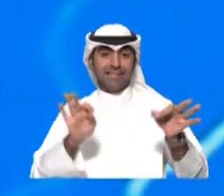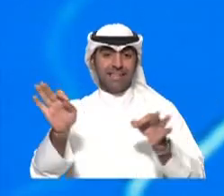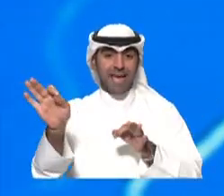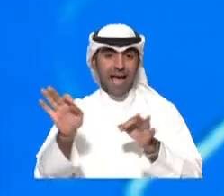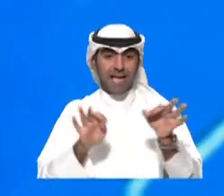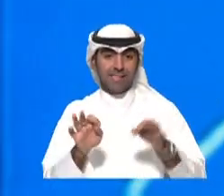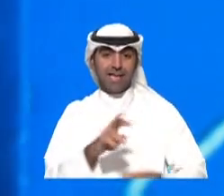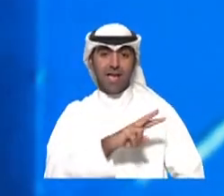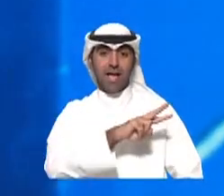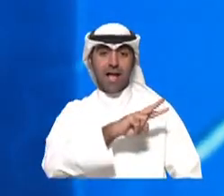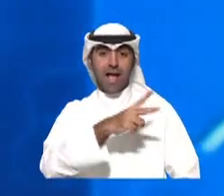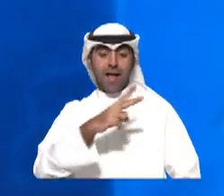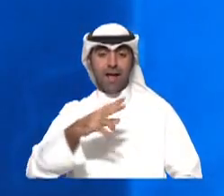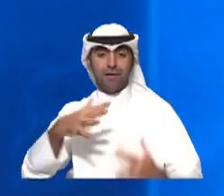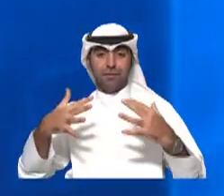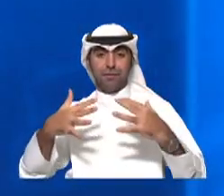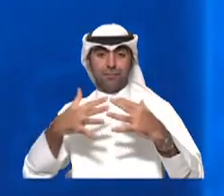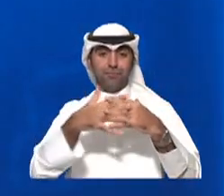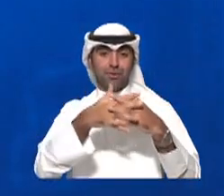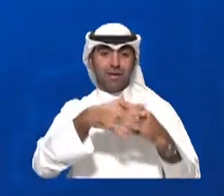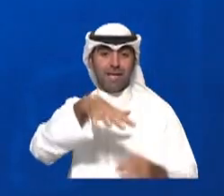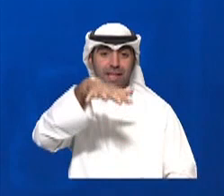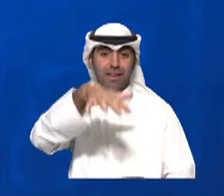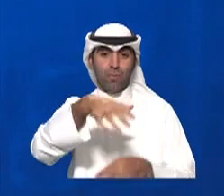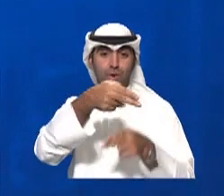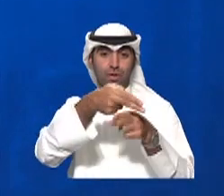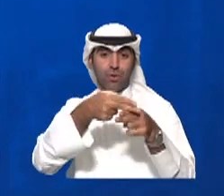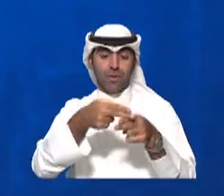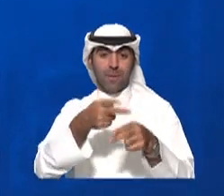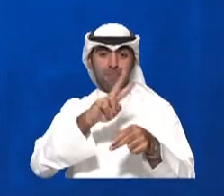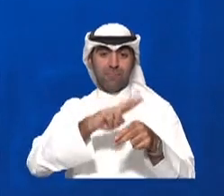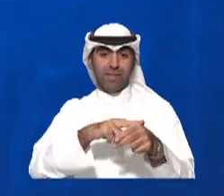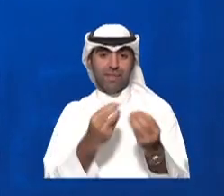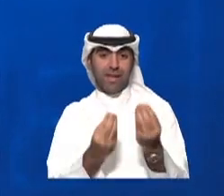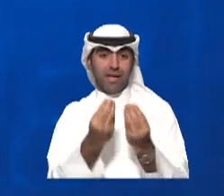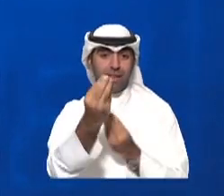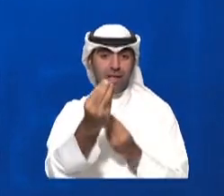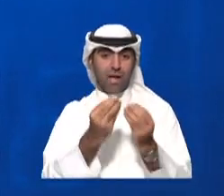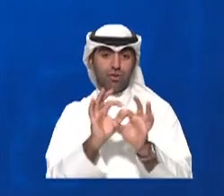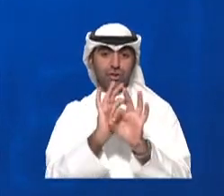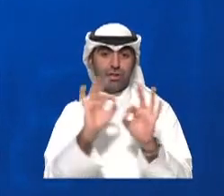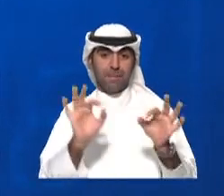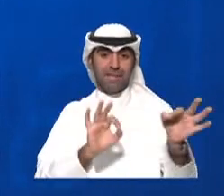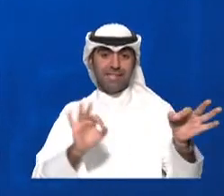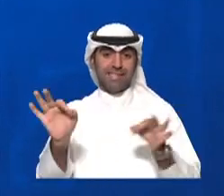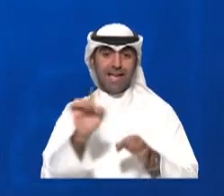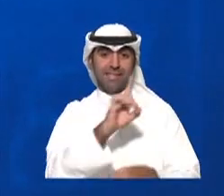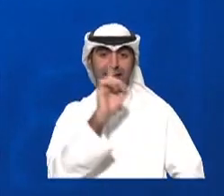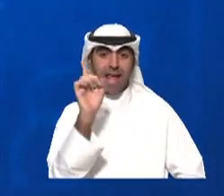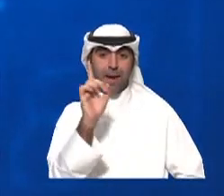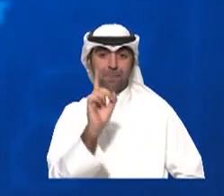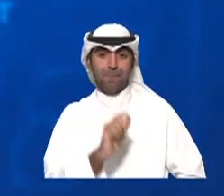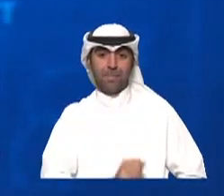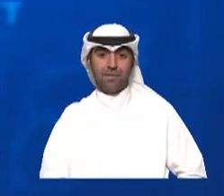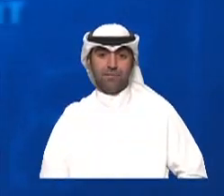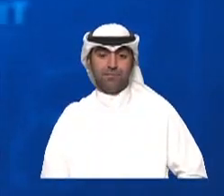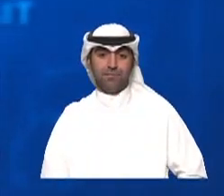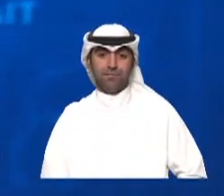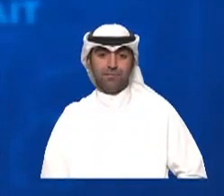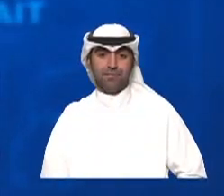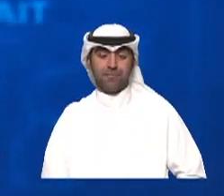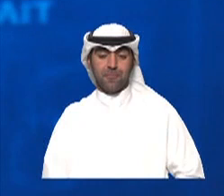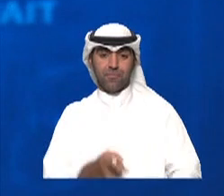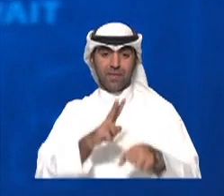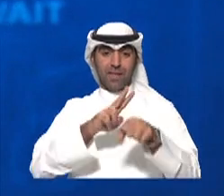وعلى مختلف الأصعدة، كما تم مناقشة عدد من القضايا محل الاهتمام المشترك. كما